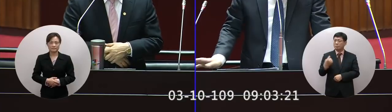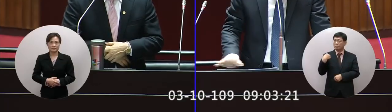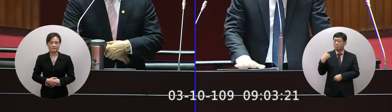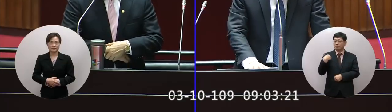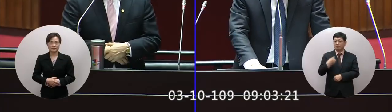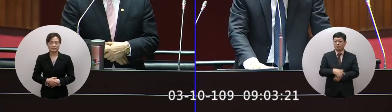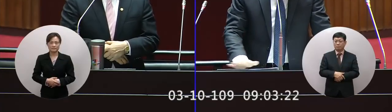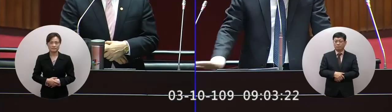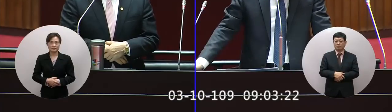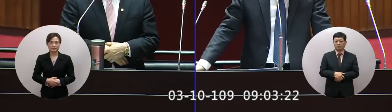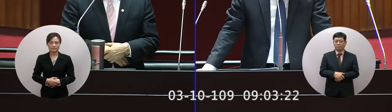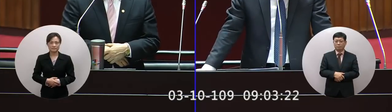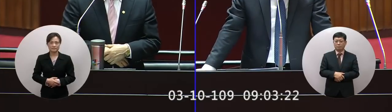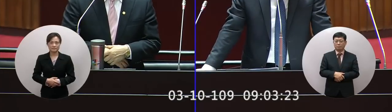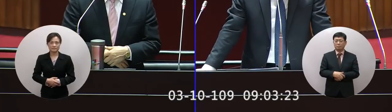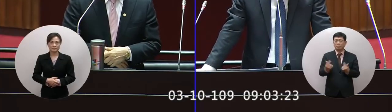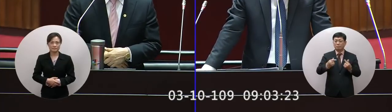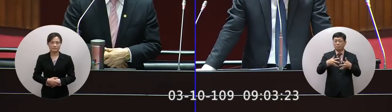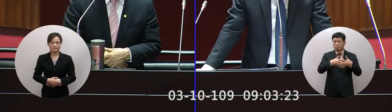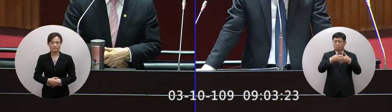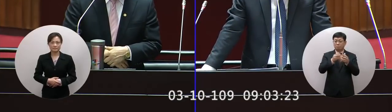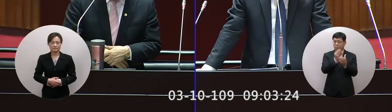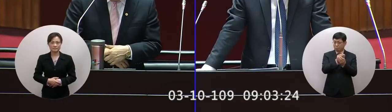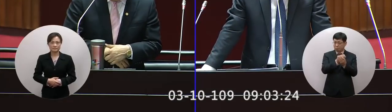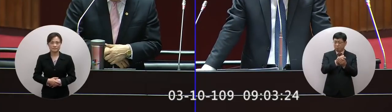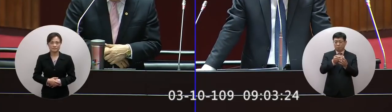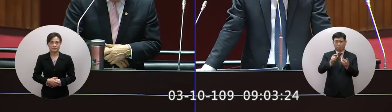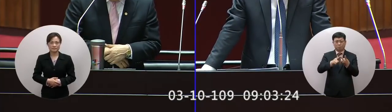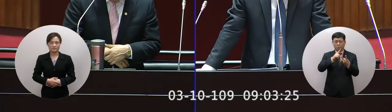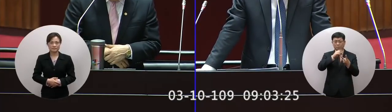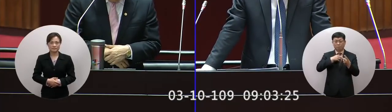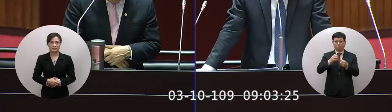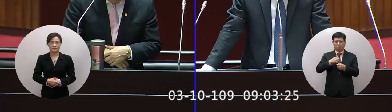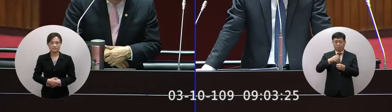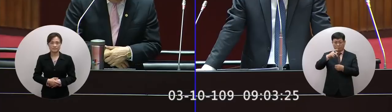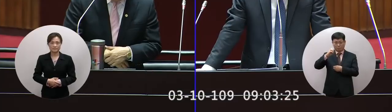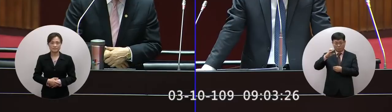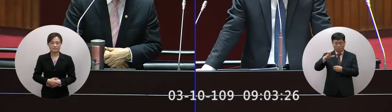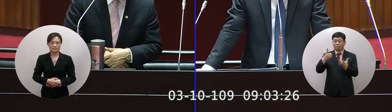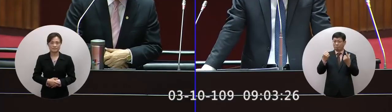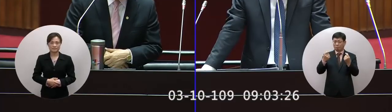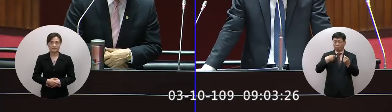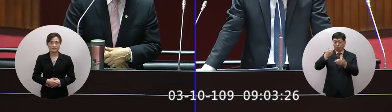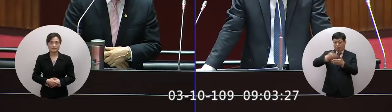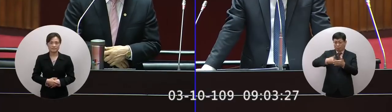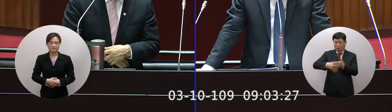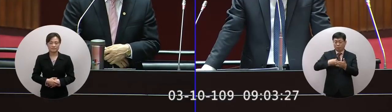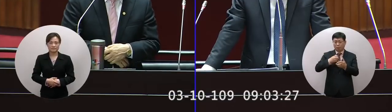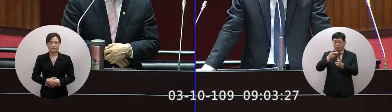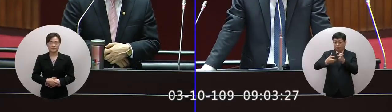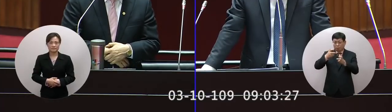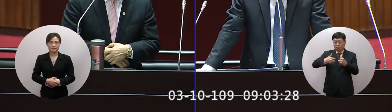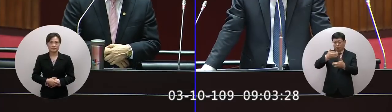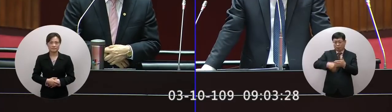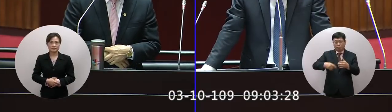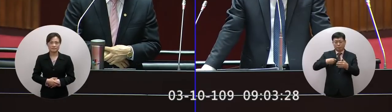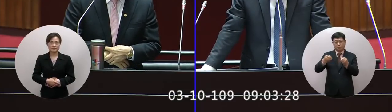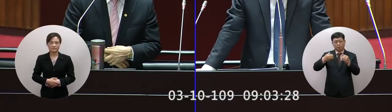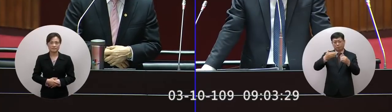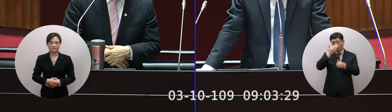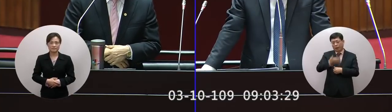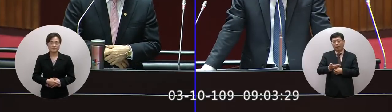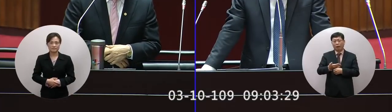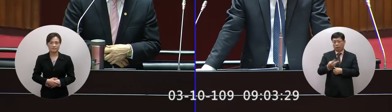天。包括美国的股市，还有 OPEC Plus 的减产计划的破局啊，在这